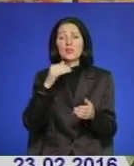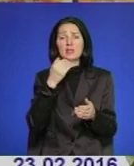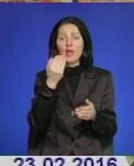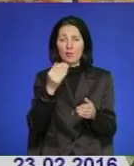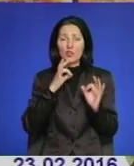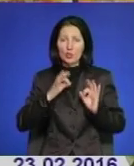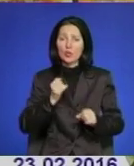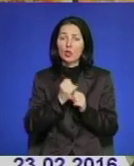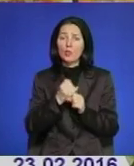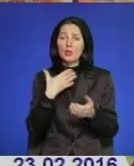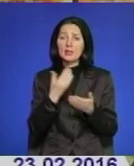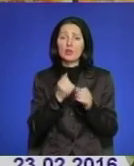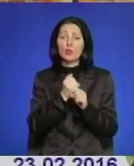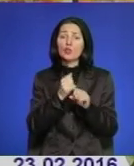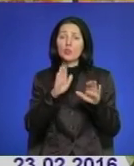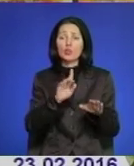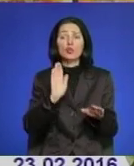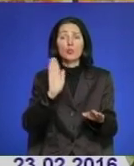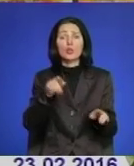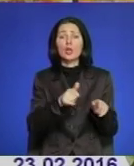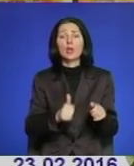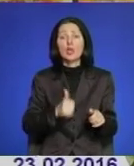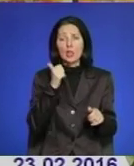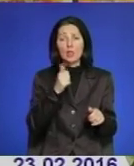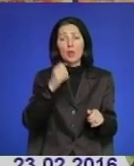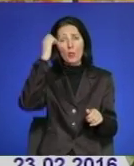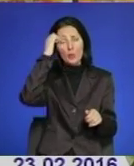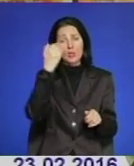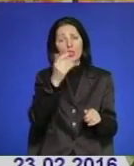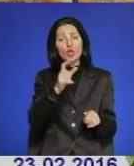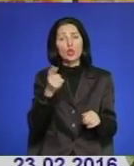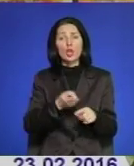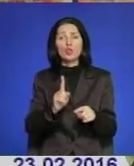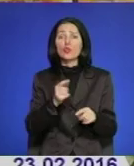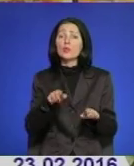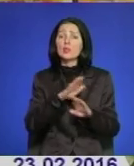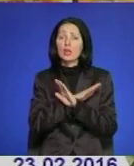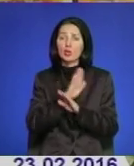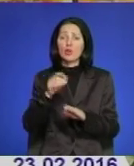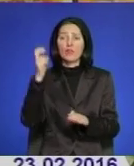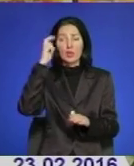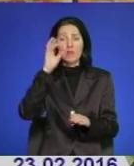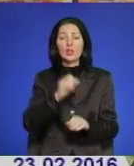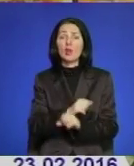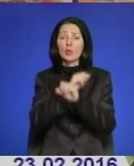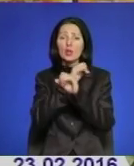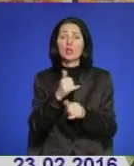тих людей, які загинули в